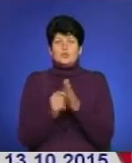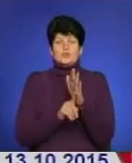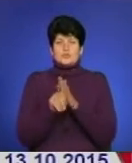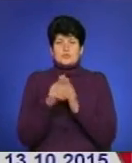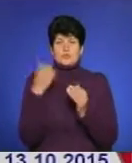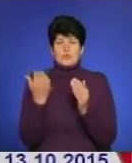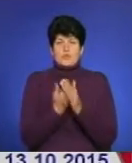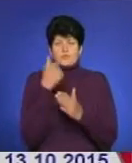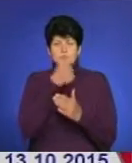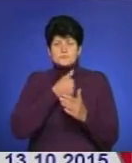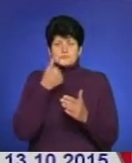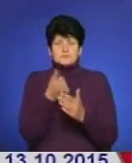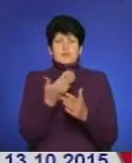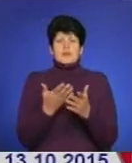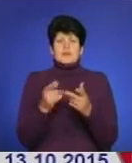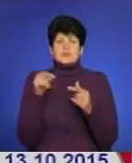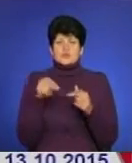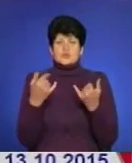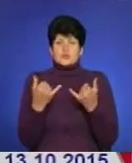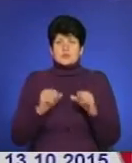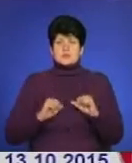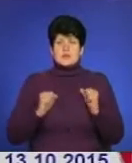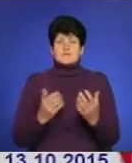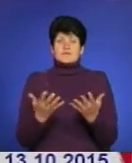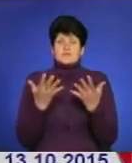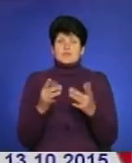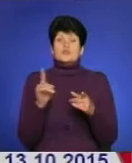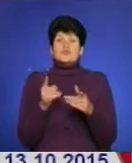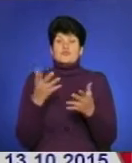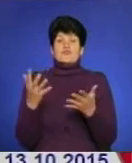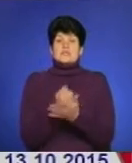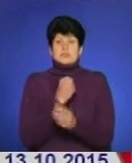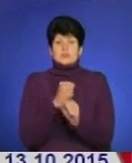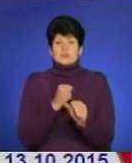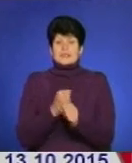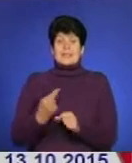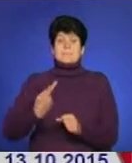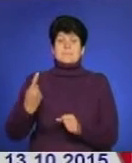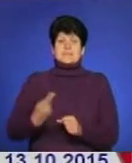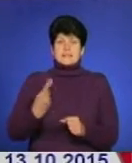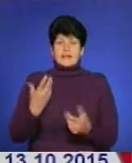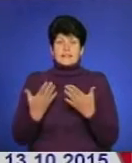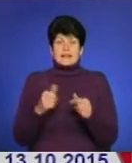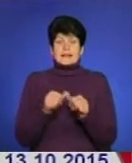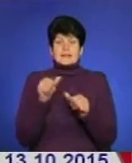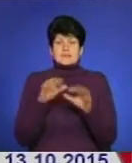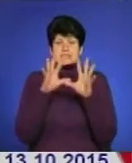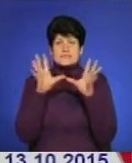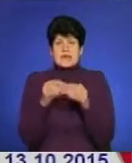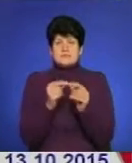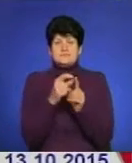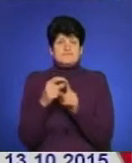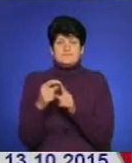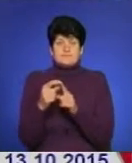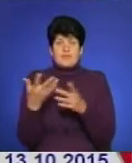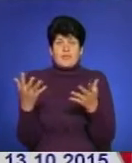була тут 1,5 місяці тому. Сьогодні намагалися з'ясувати, що таки встигли зробити майстри. Однак, окрім загальних висловів, не